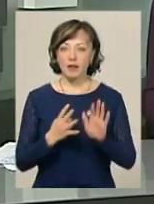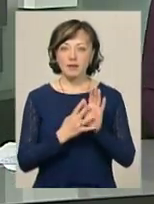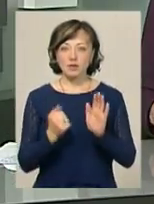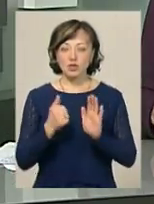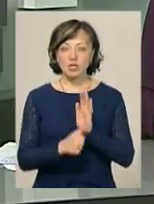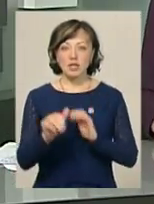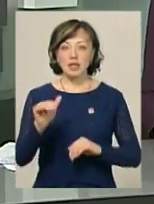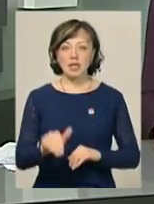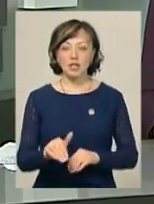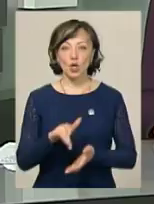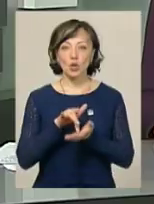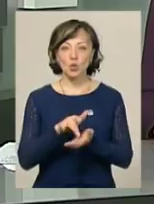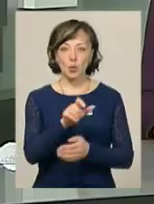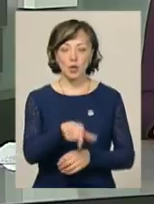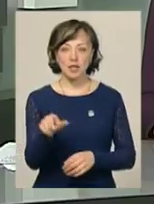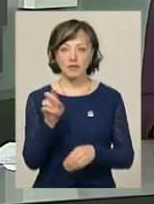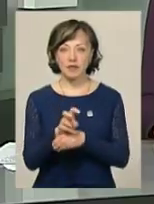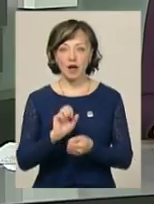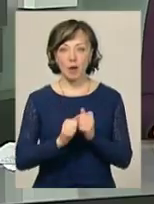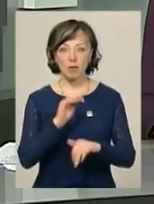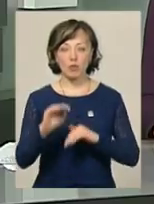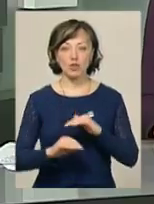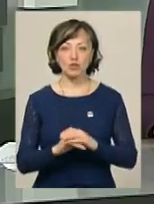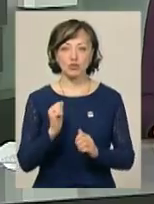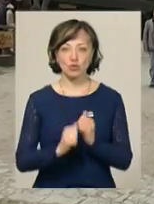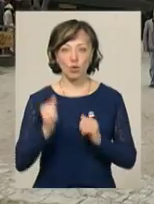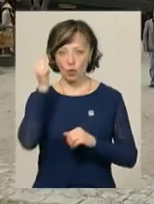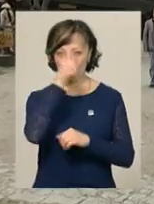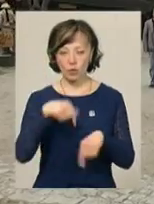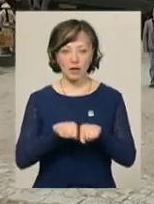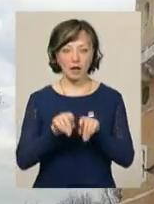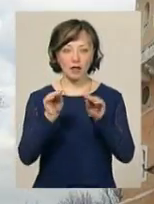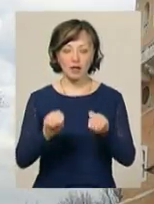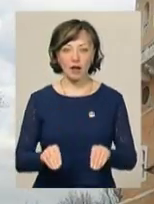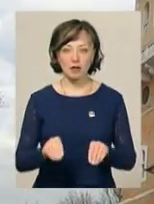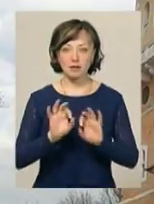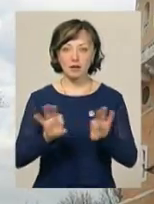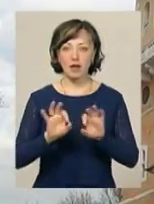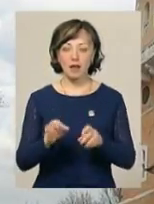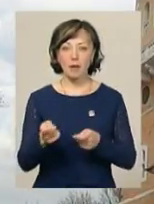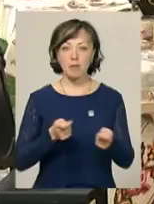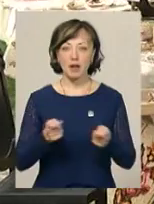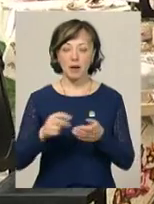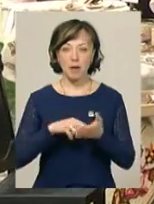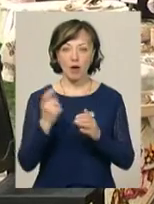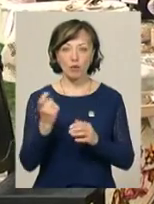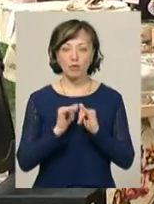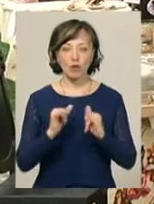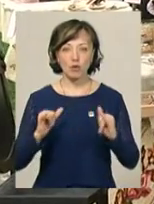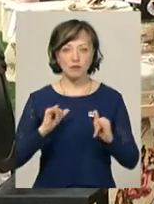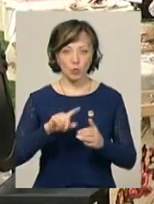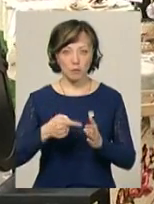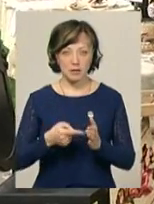960 тисяч туристів відвідують Кам'янець-Подільський щороку. Такі дані наводять у департаменті економіки та розвитку інфраструктури